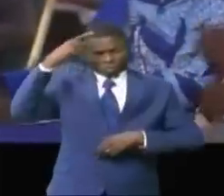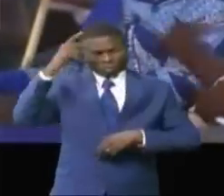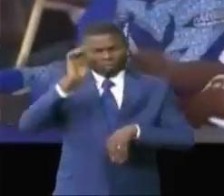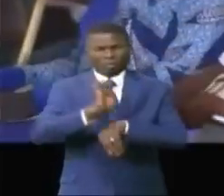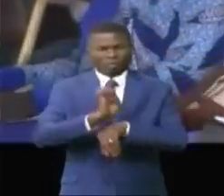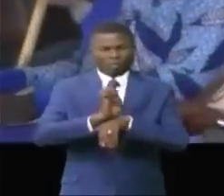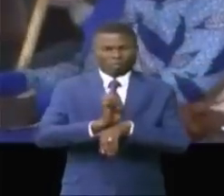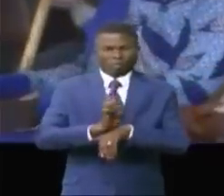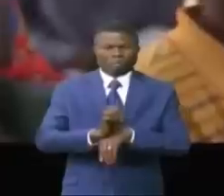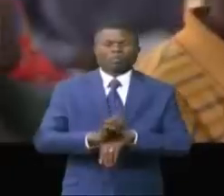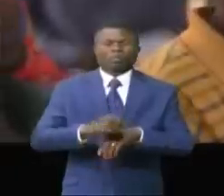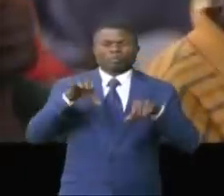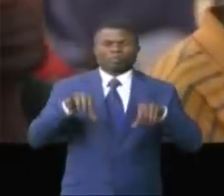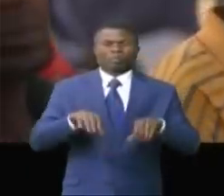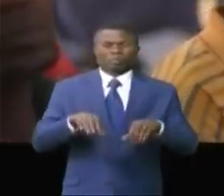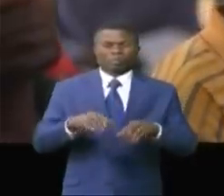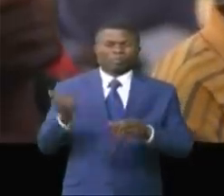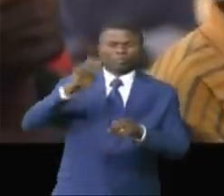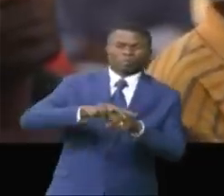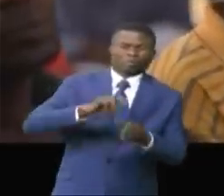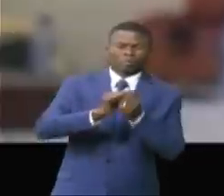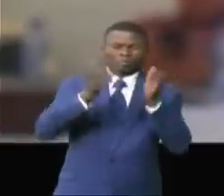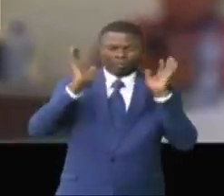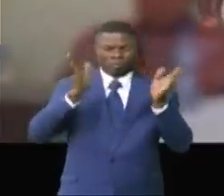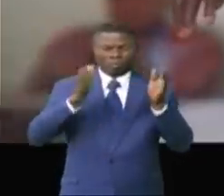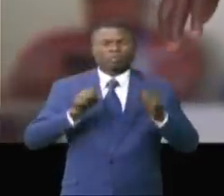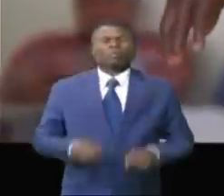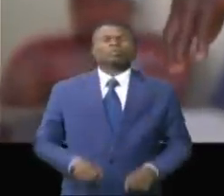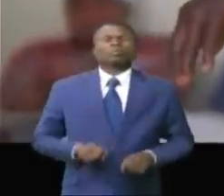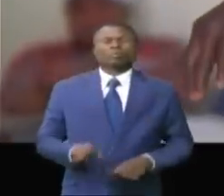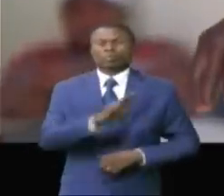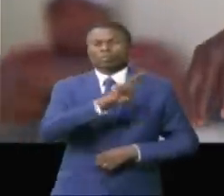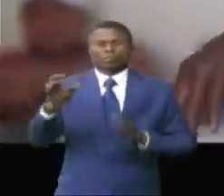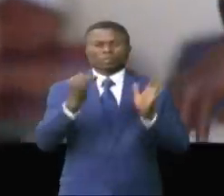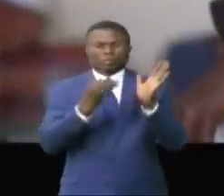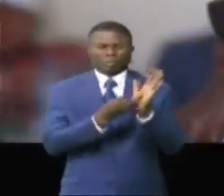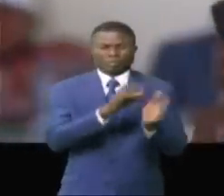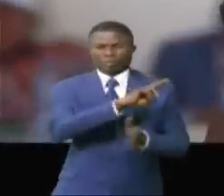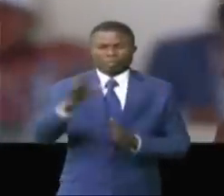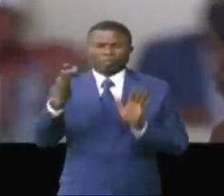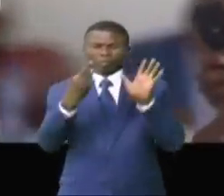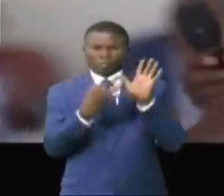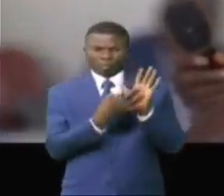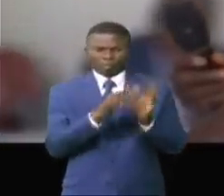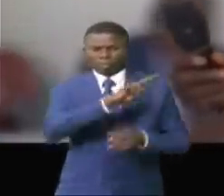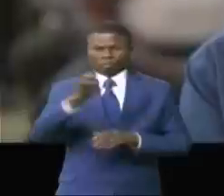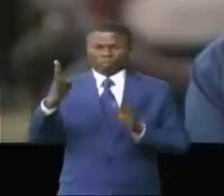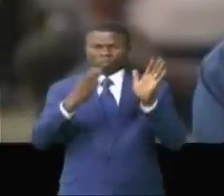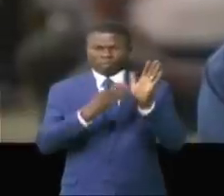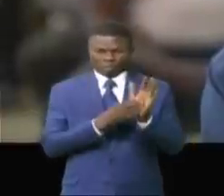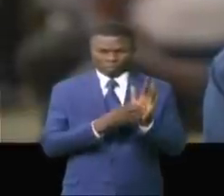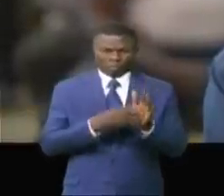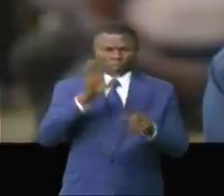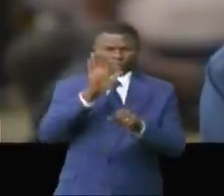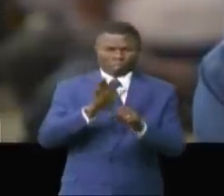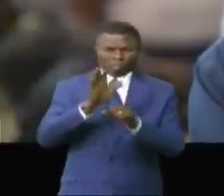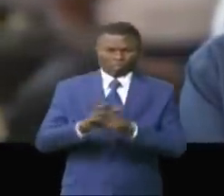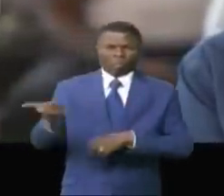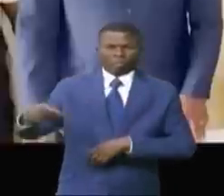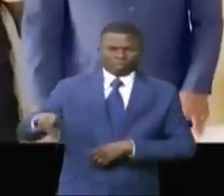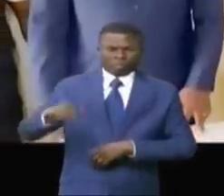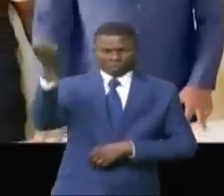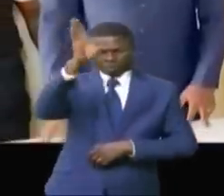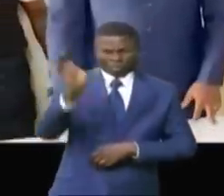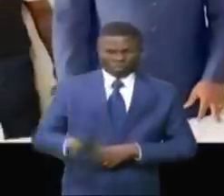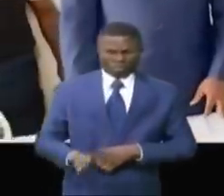Boudoudia Congo, victimes des événements sanglants entre 2007, 2008 et 2009 dans plusieurs villes du Congo central.